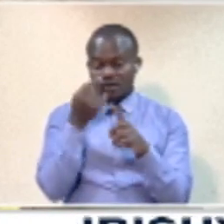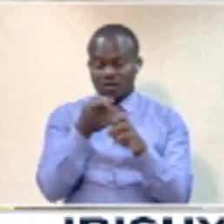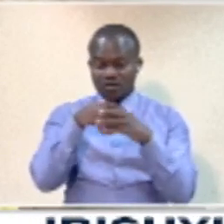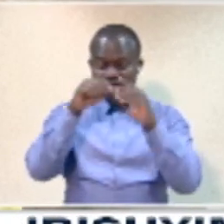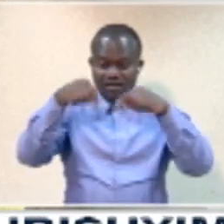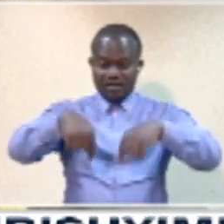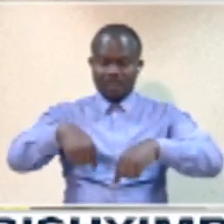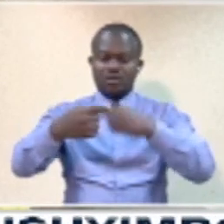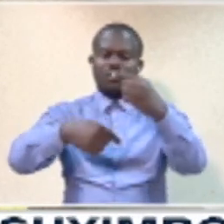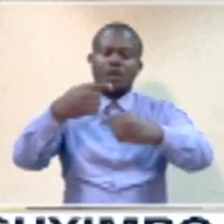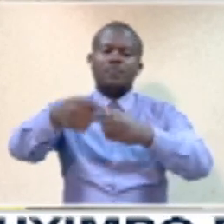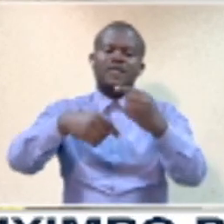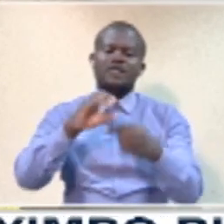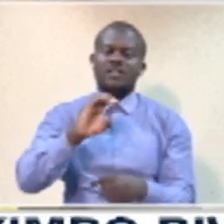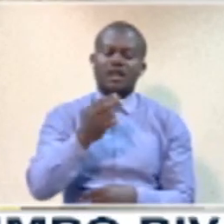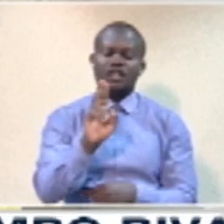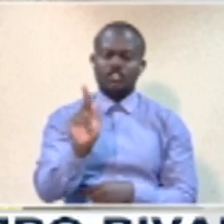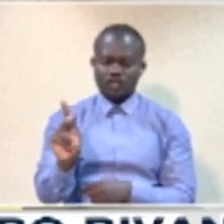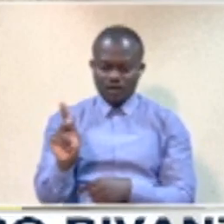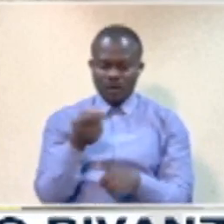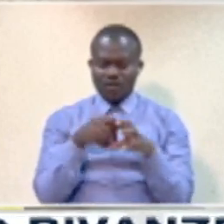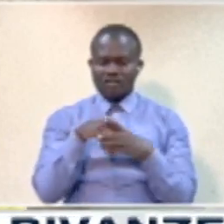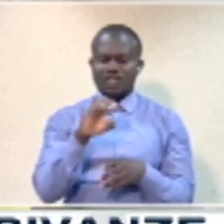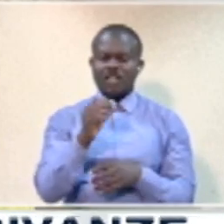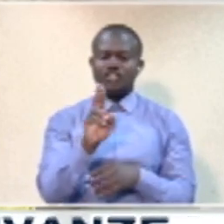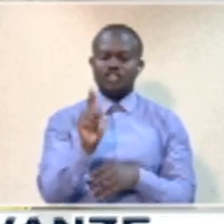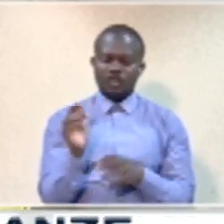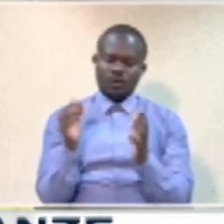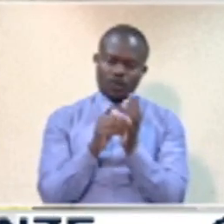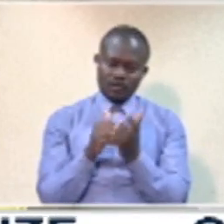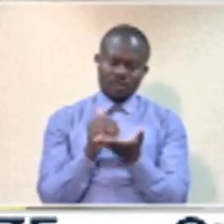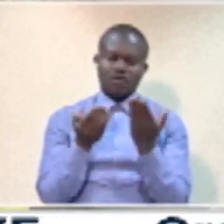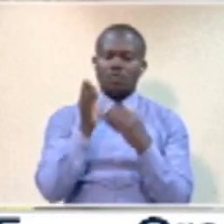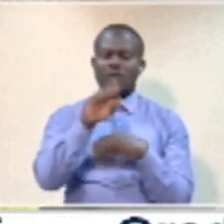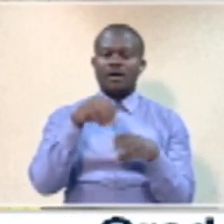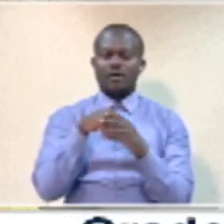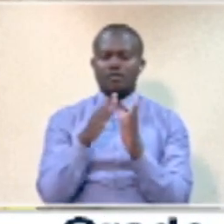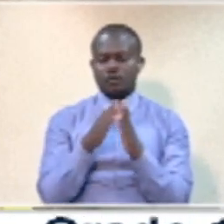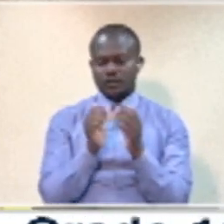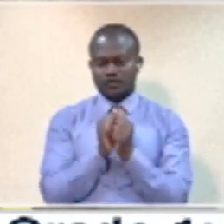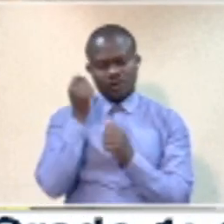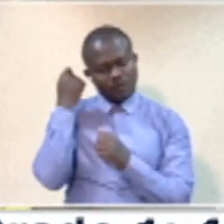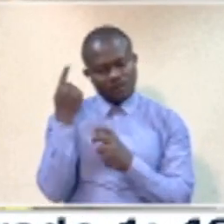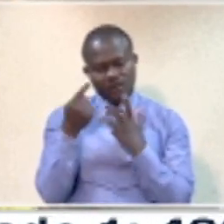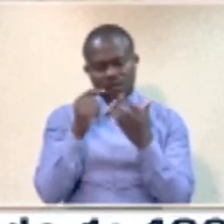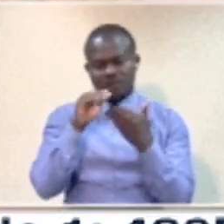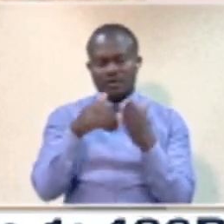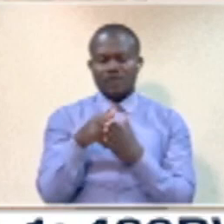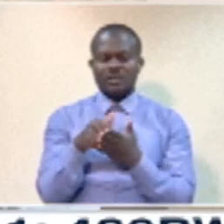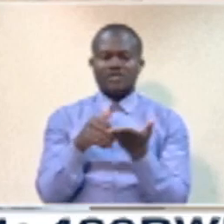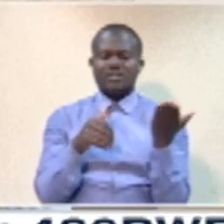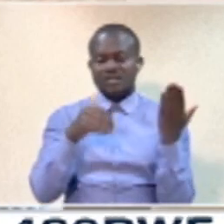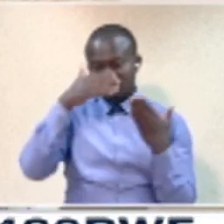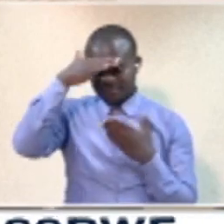hano turakomeza tukajya sehashwa wava sehashwa ukongera ugakata ukagaruka mu mujyi ugura imiti urumva ibi byose ni imvune ni